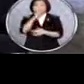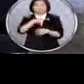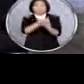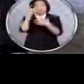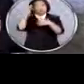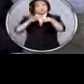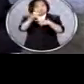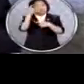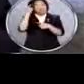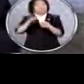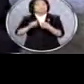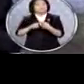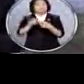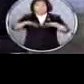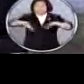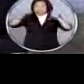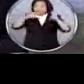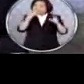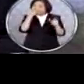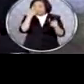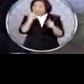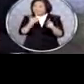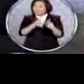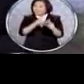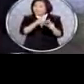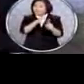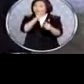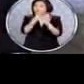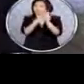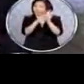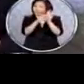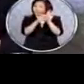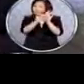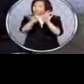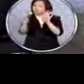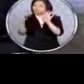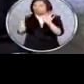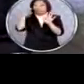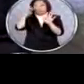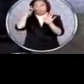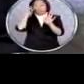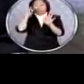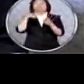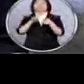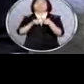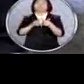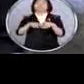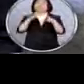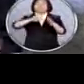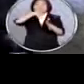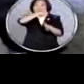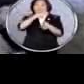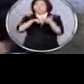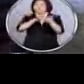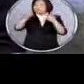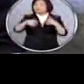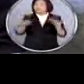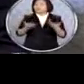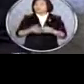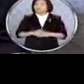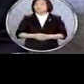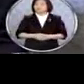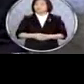道，刚开始他可能不懂，慢慢他了解之后发现真正能够搁置争议帮台湾解决问题。所以我觉得蔡主席